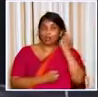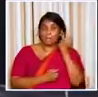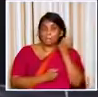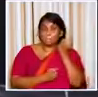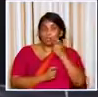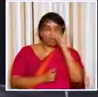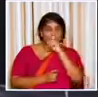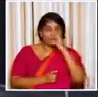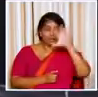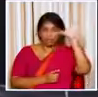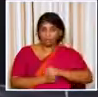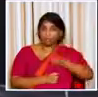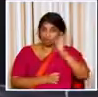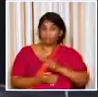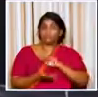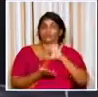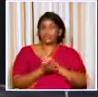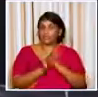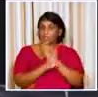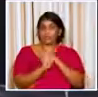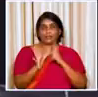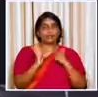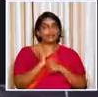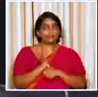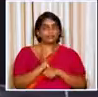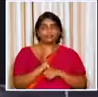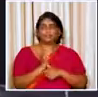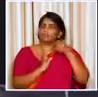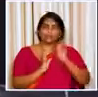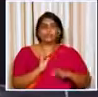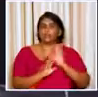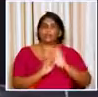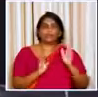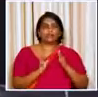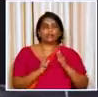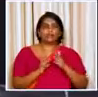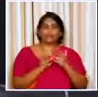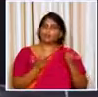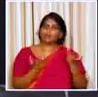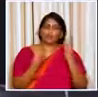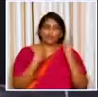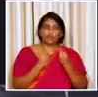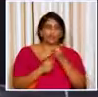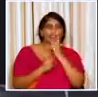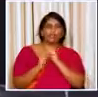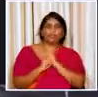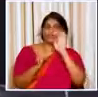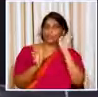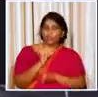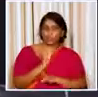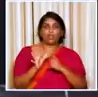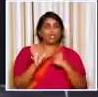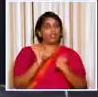සල්ලි ටික මාස 3 ගණනේම අනිවාර්ය වෙලා තිබ්බා කලින් පනතෙන්. ඒක අනිවාර්ය නොකර ඒක නොකරොත් අපරාධ දඬුවමක් වෙන එක අයින් කළා